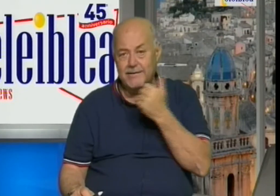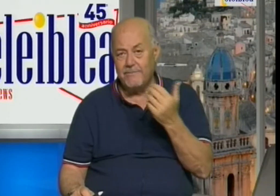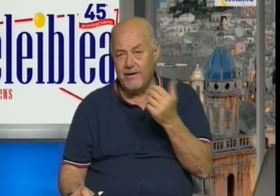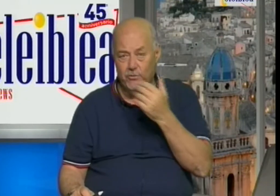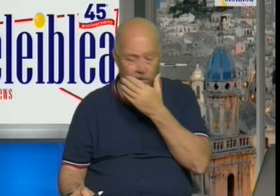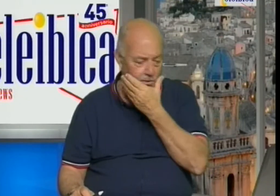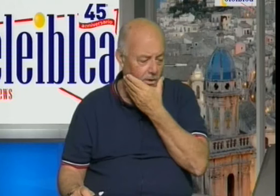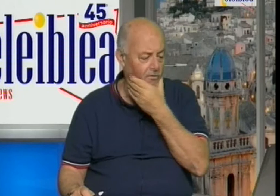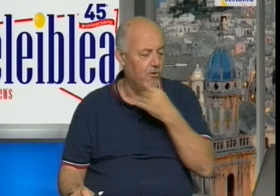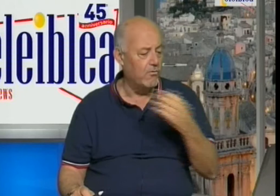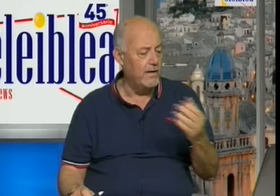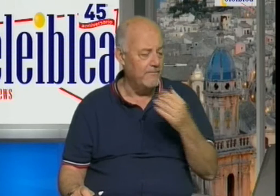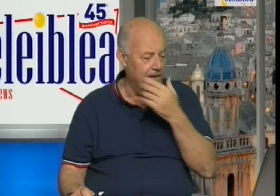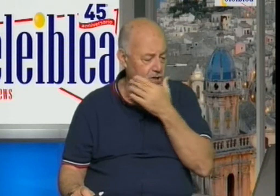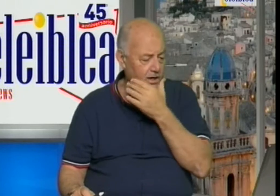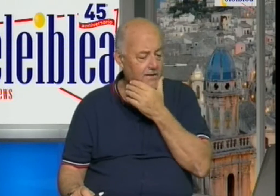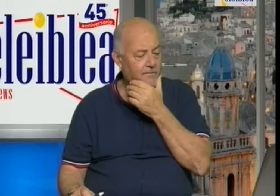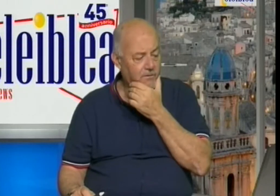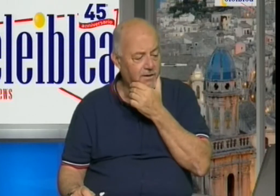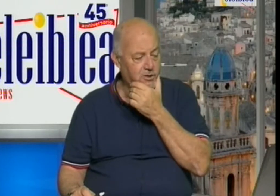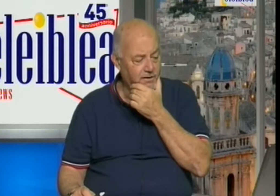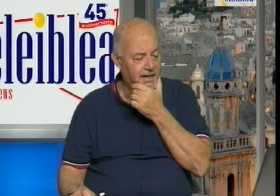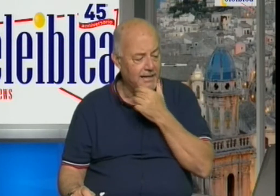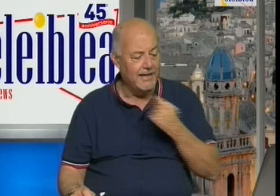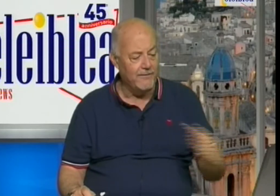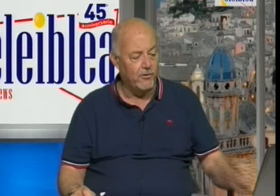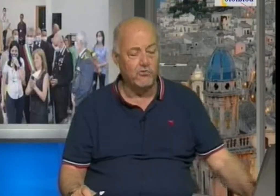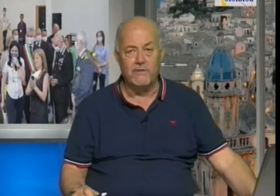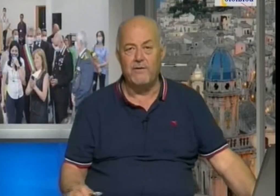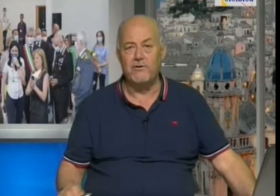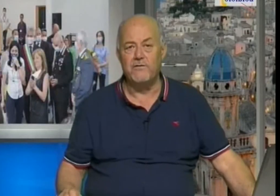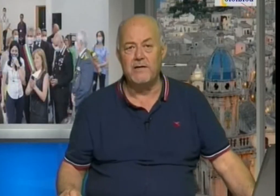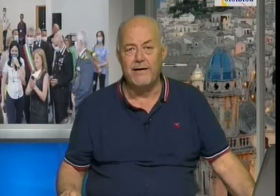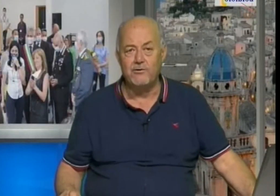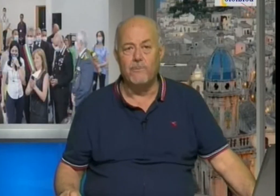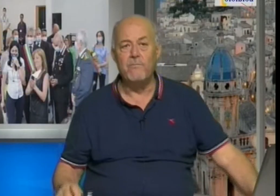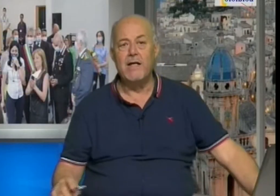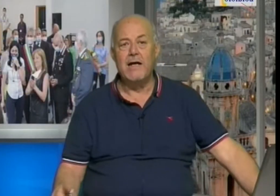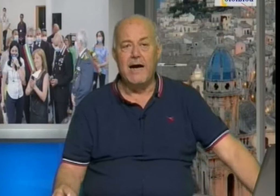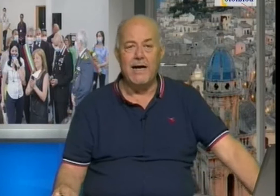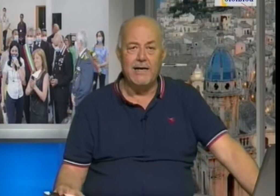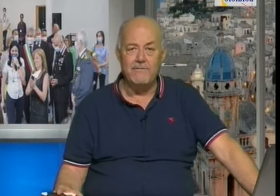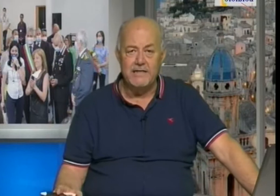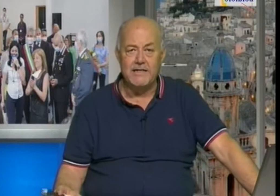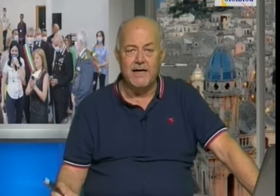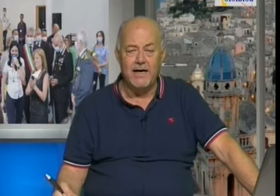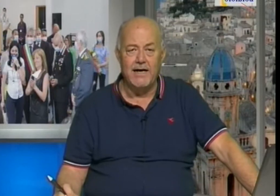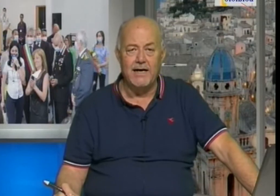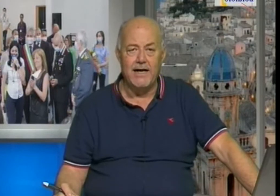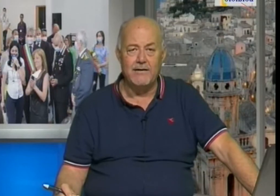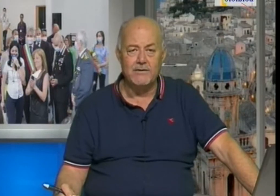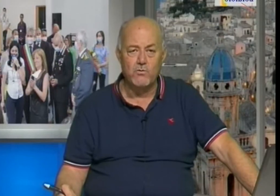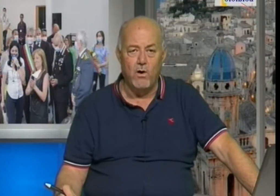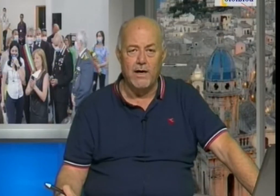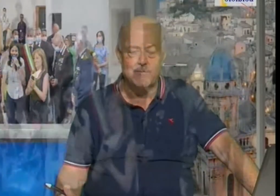fa davvero un ottimo lavoro. Qui invece vi faccio vedere delle foto che fanno riferimento alla visita